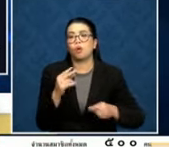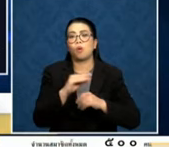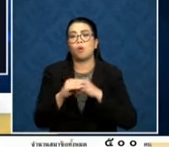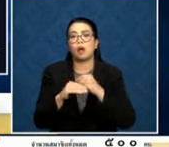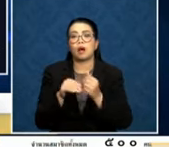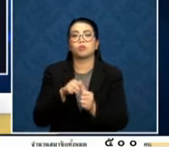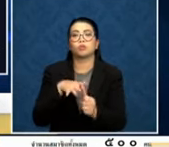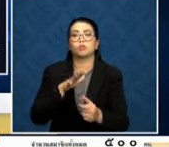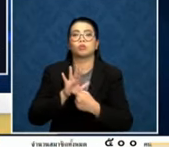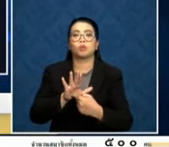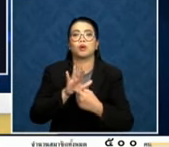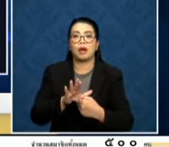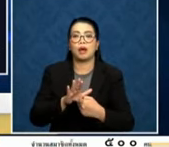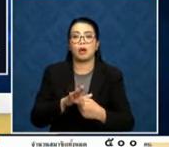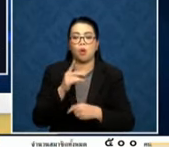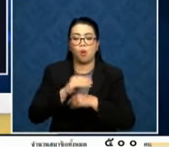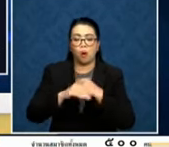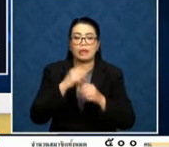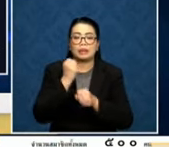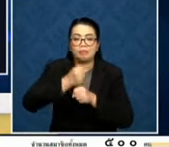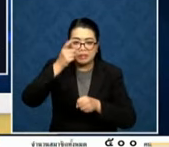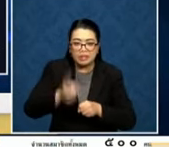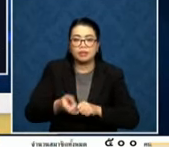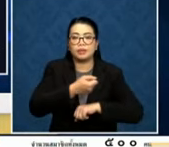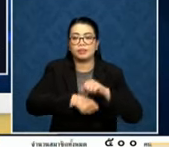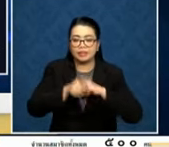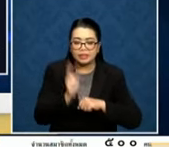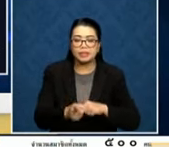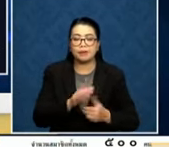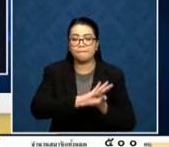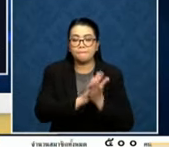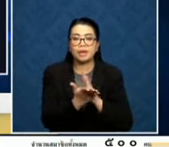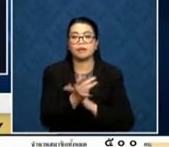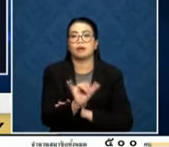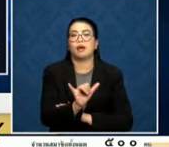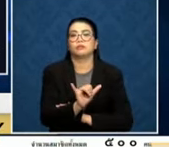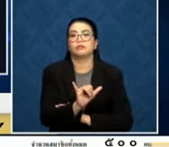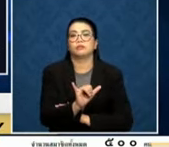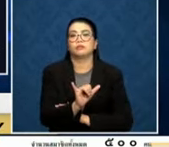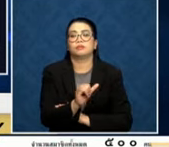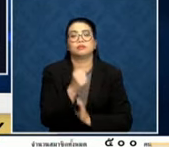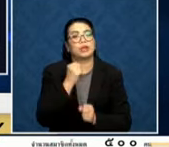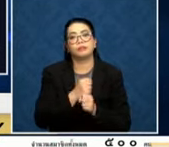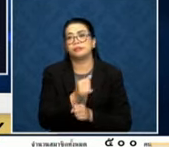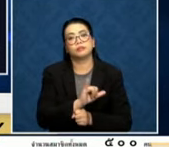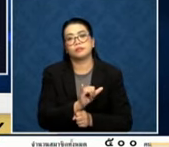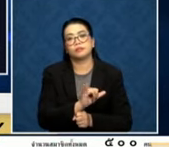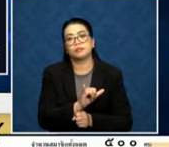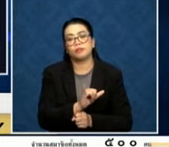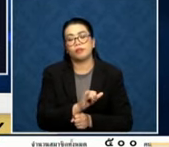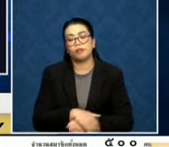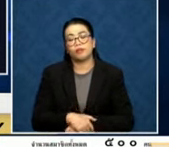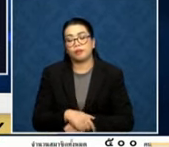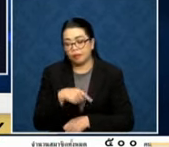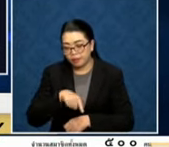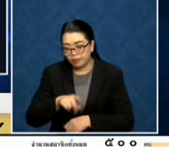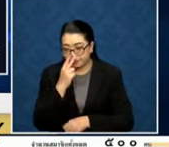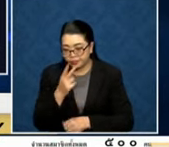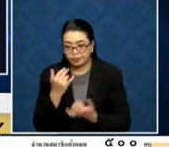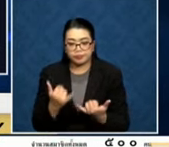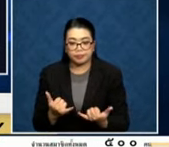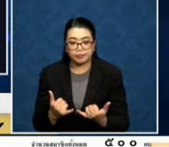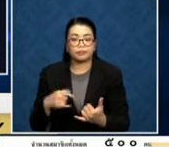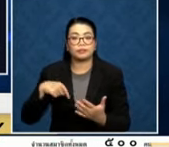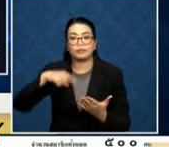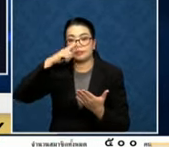การนำล่องไม่มีโครงการไหนเลยครับที่เป็นโครงการที่มีการปรับปรุงโครงสร้างพื้นฐานอย่างจริงจังฮะหรือถ้าจะมาดูปัจจุบันครับที่